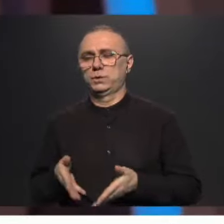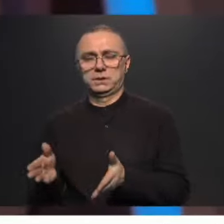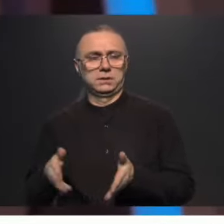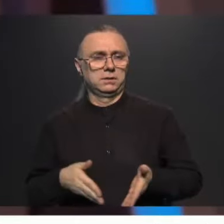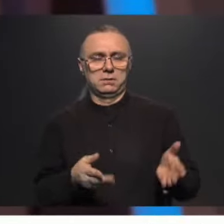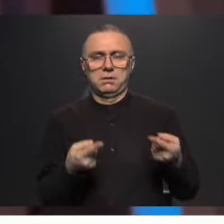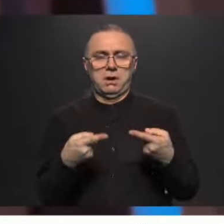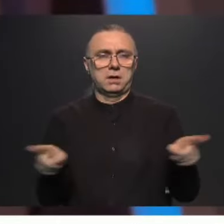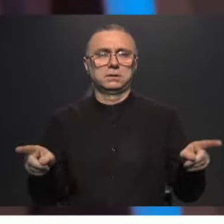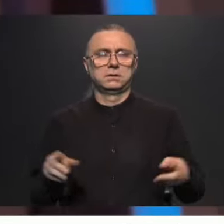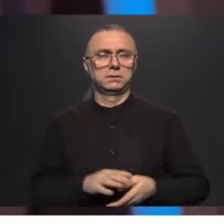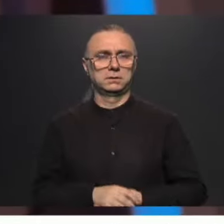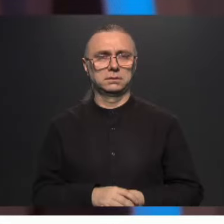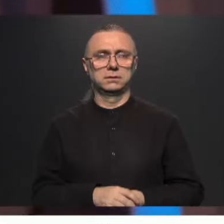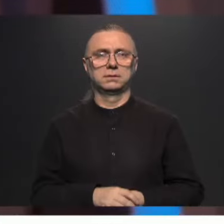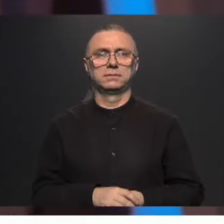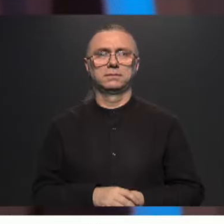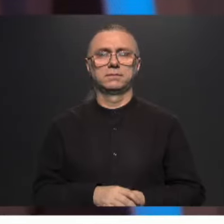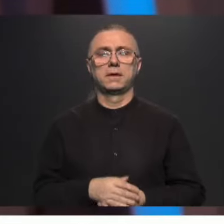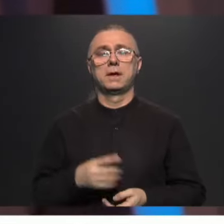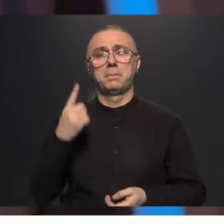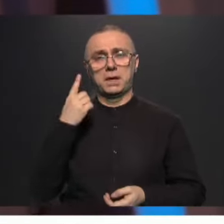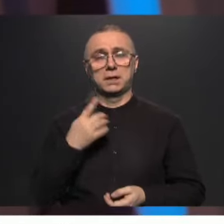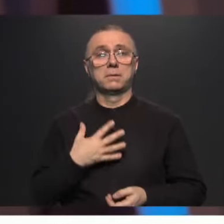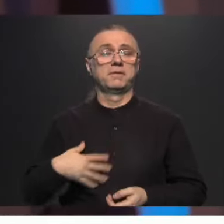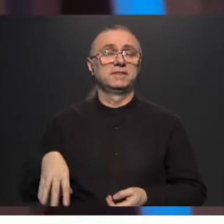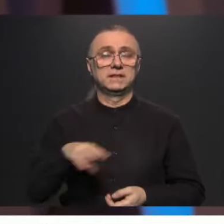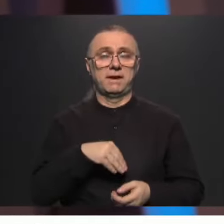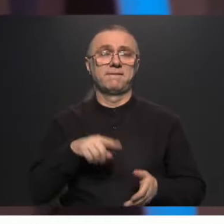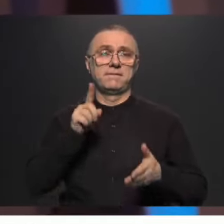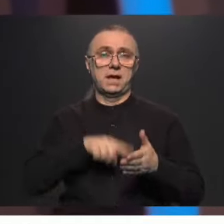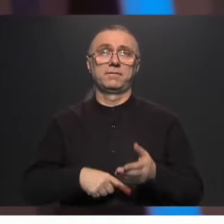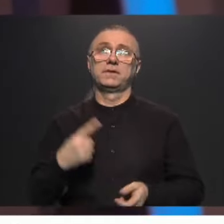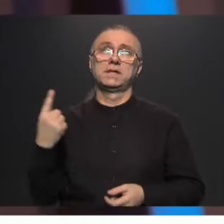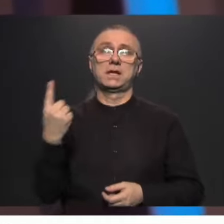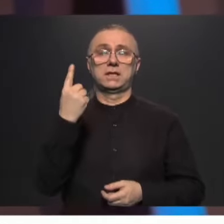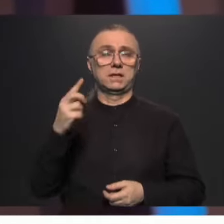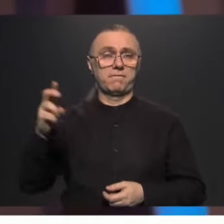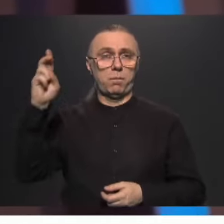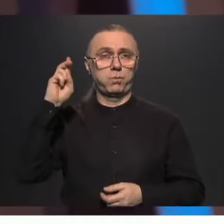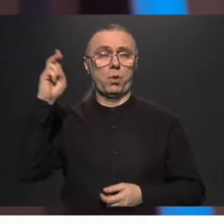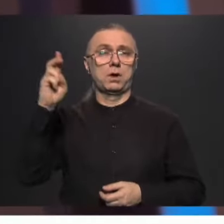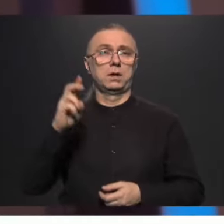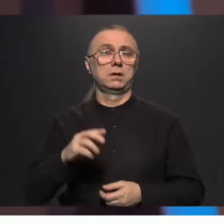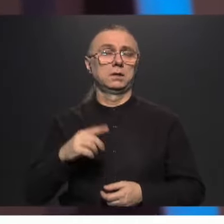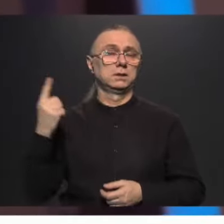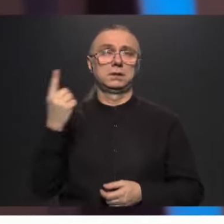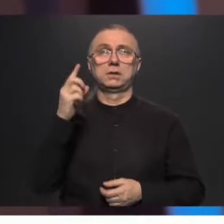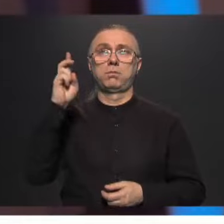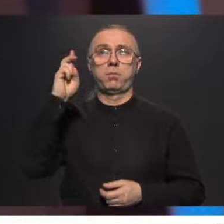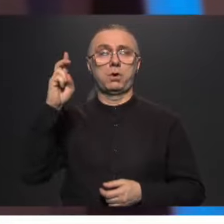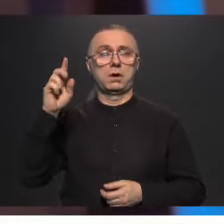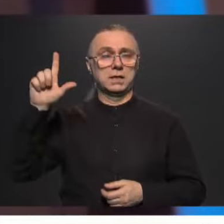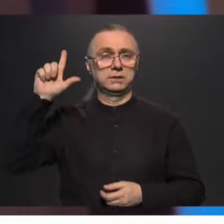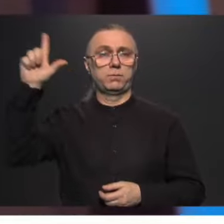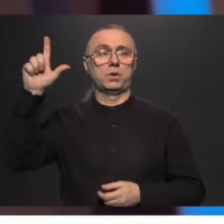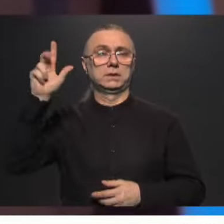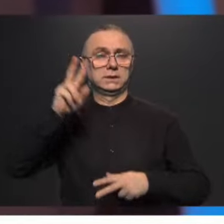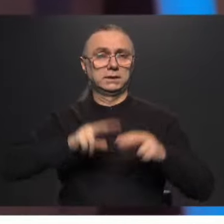два разных пути. Вот. Понятно, что все мы верим в единого Бога. Вот. У нас Господь, единый Бог, Создатель,